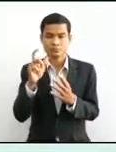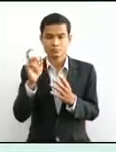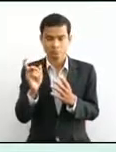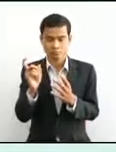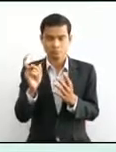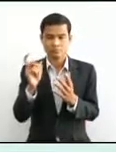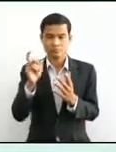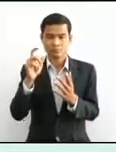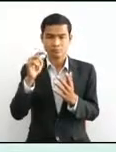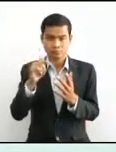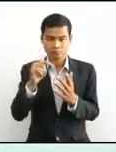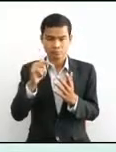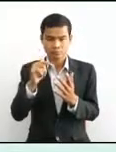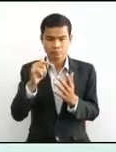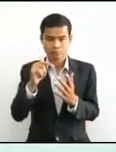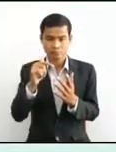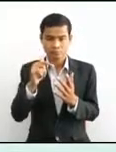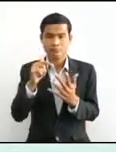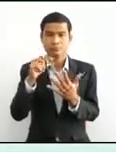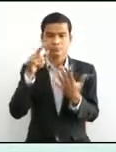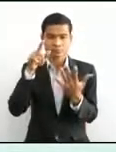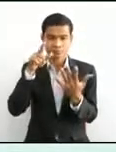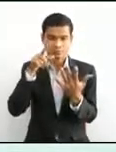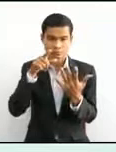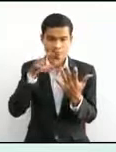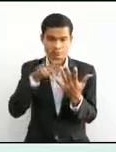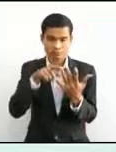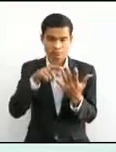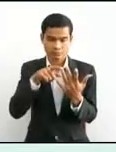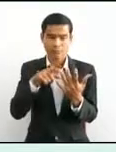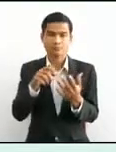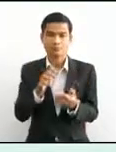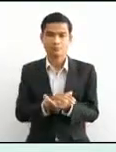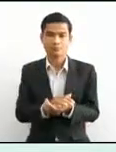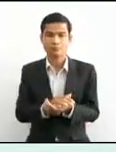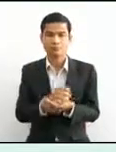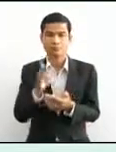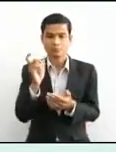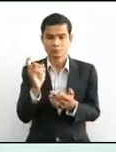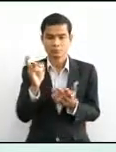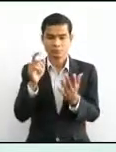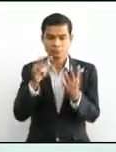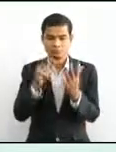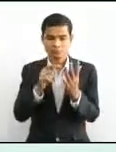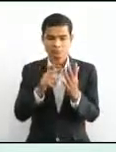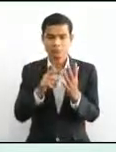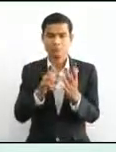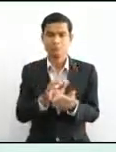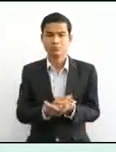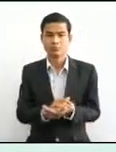pho nừng ngó phong bên tọ muối phong pho